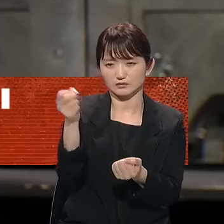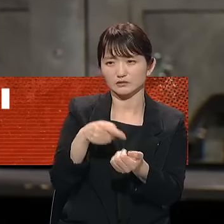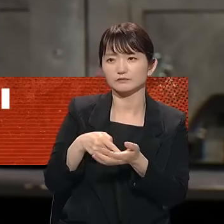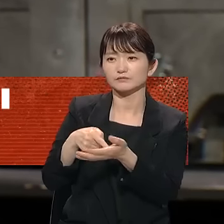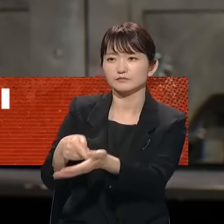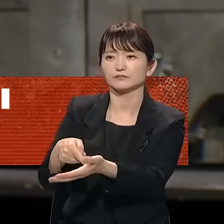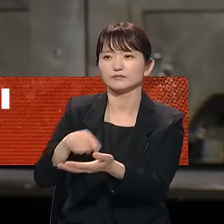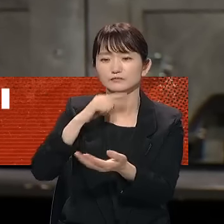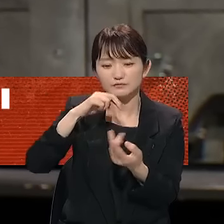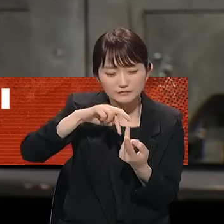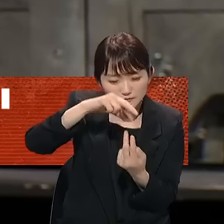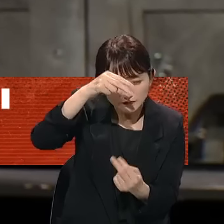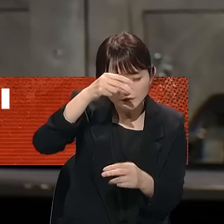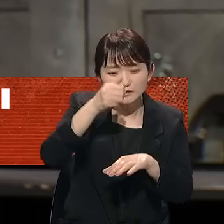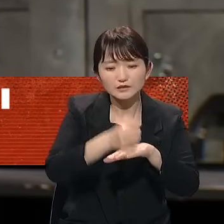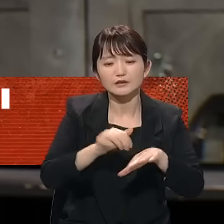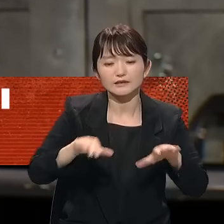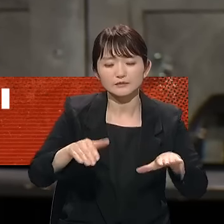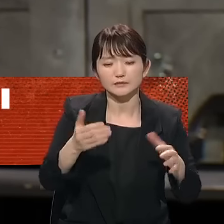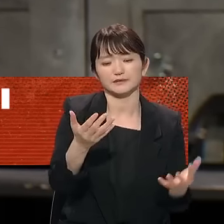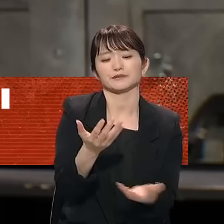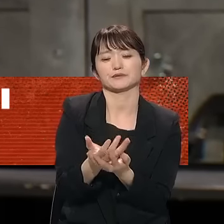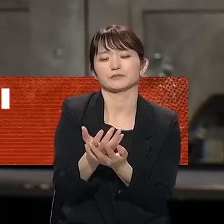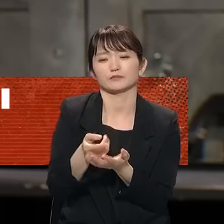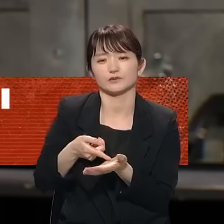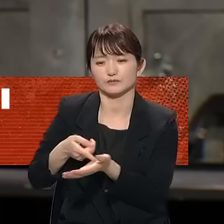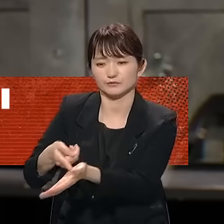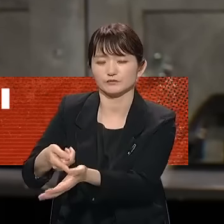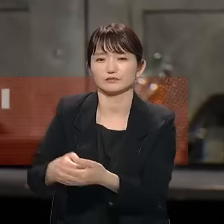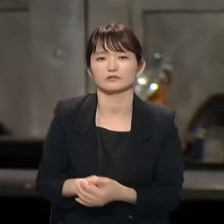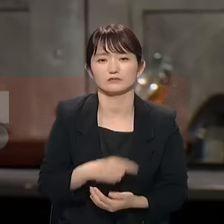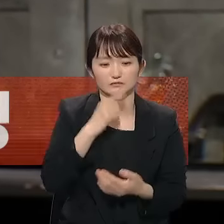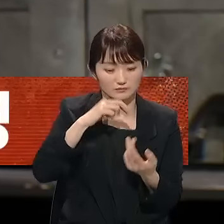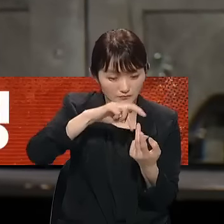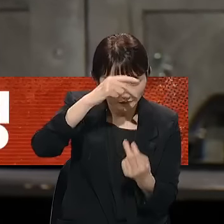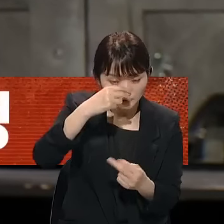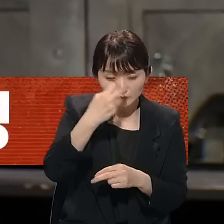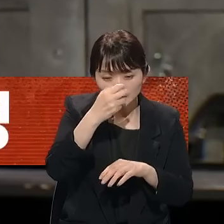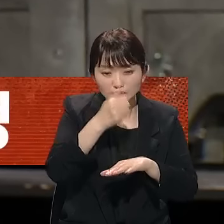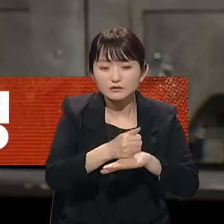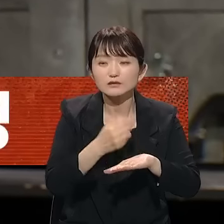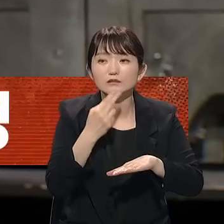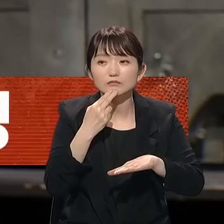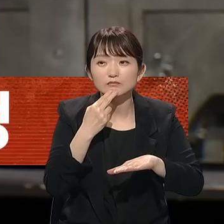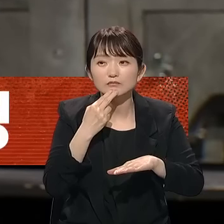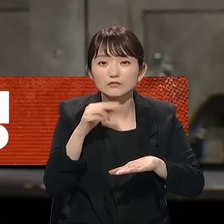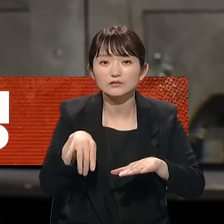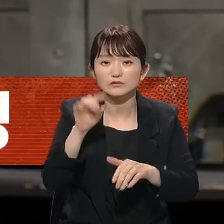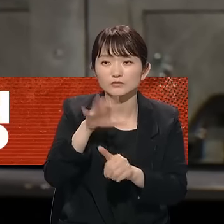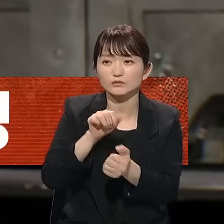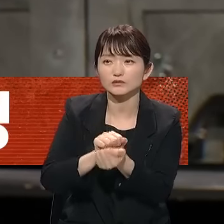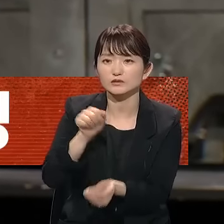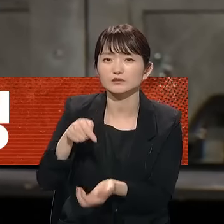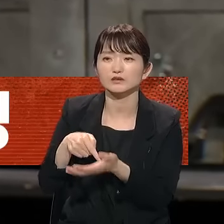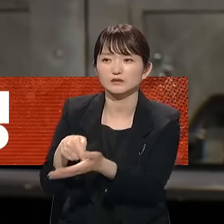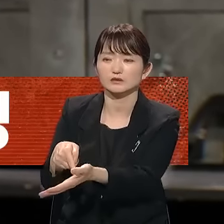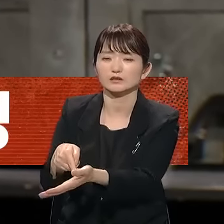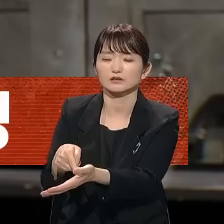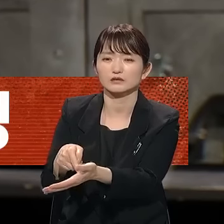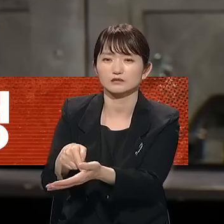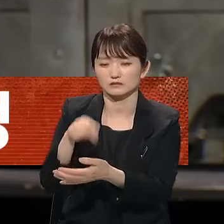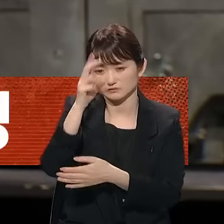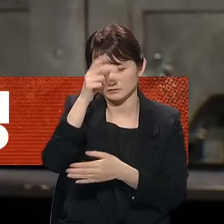DNA 결과를 이번에 첨부를 했습니다. 그러니까 DNA 감정 결과마저도 없는 상황에서 처음에 구속영장을 신청을 했기 때문에